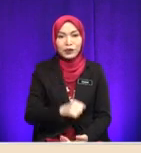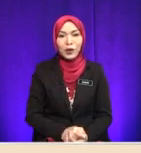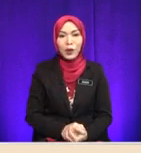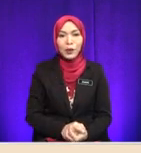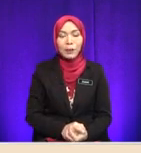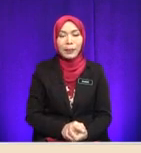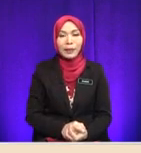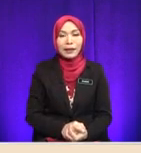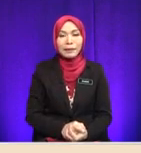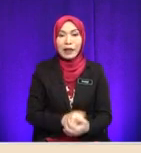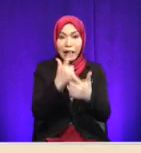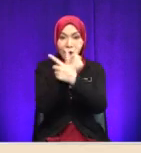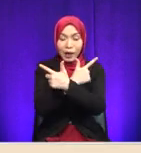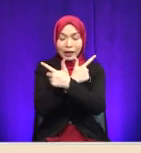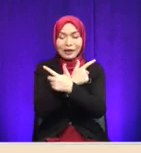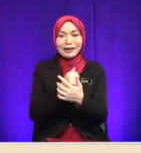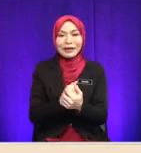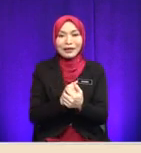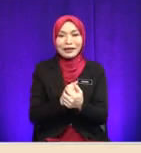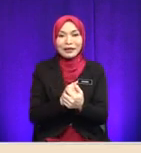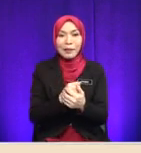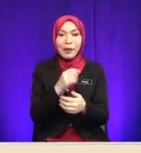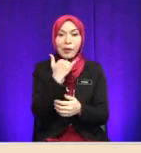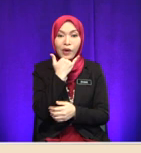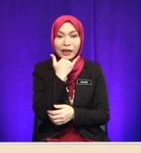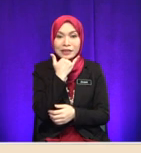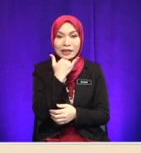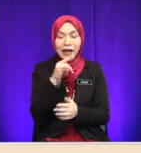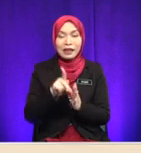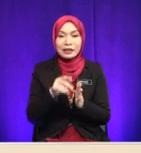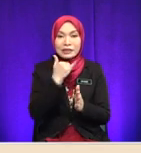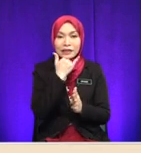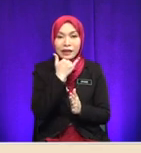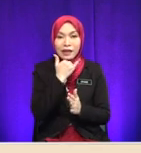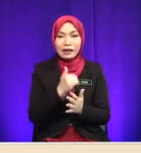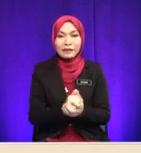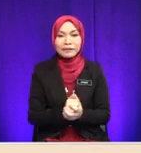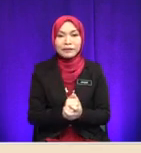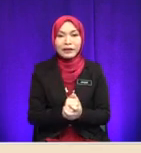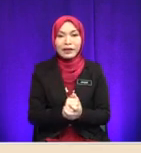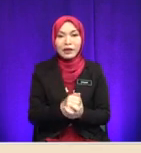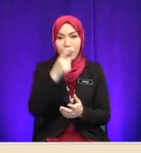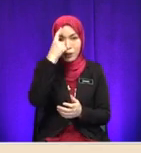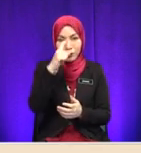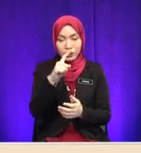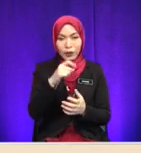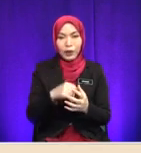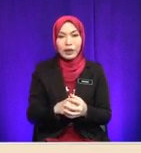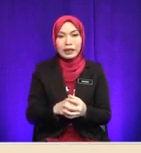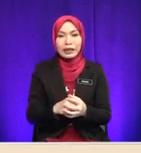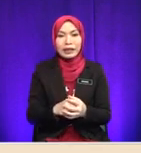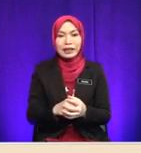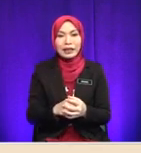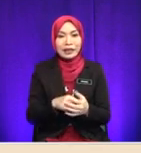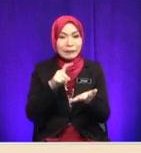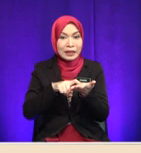atas permintaan negara itu supaya penjenayah tersebut dapat dibicarakan. Dan seterusnya, visa